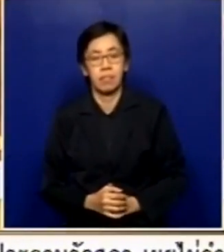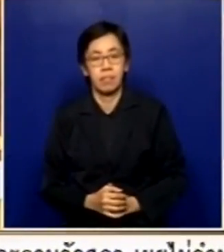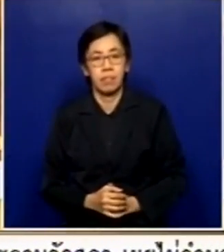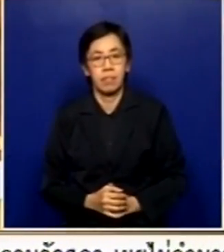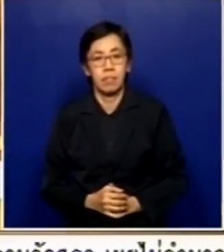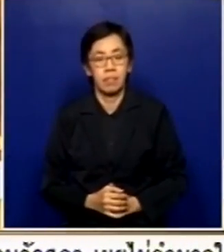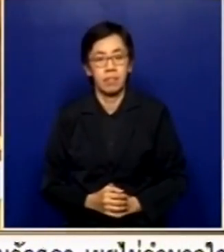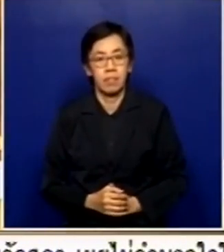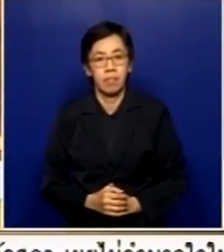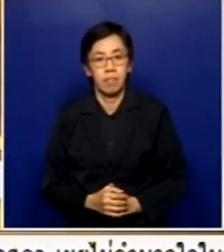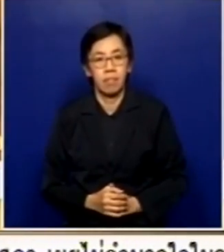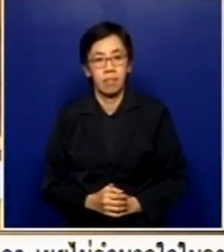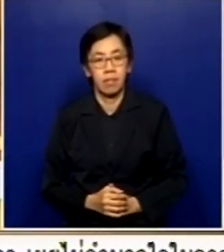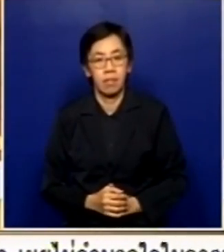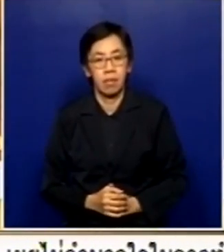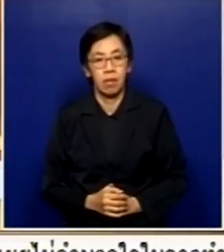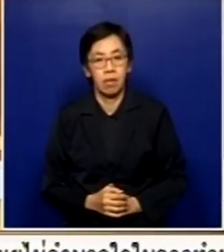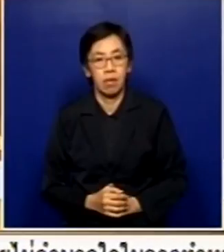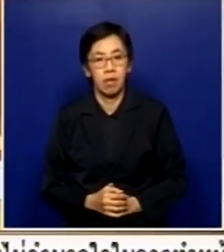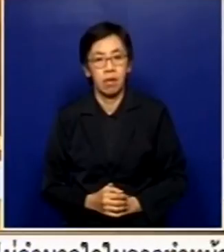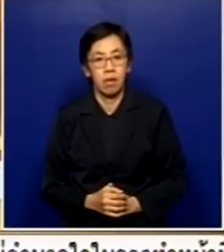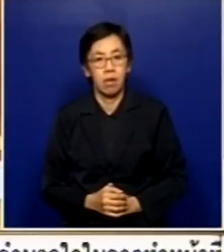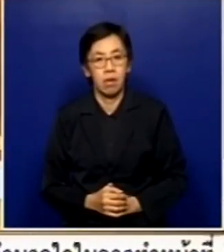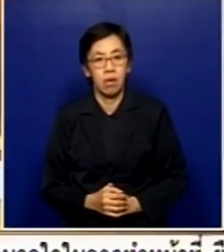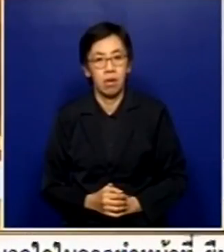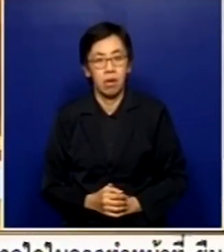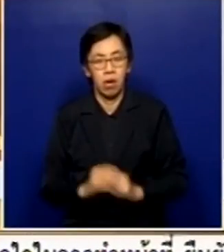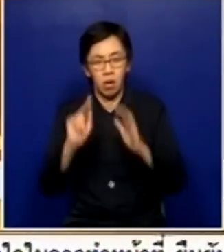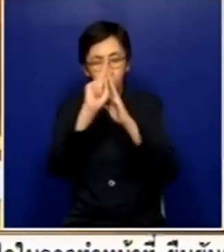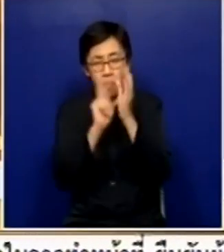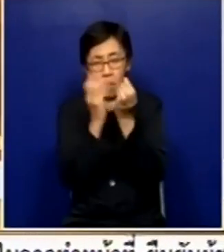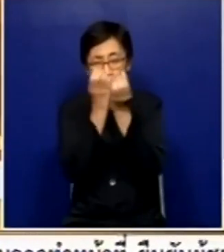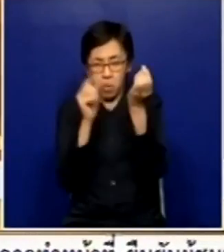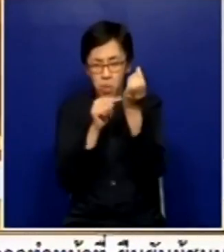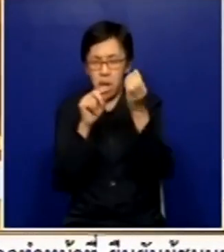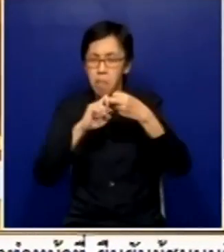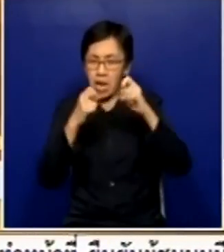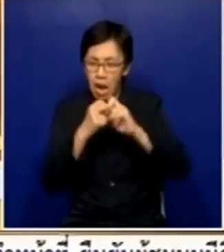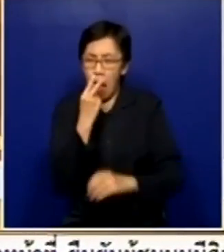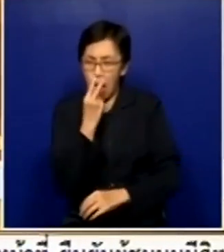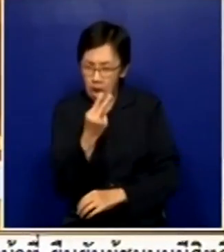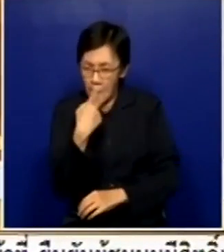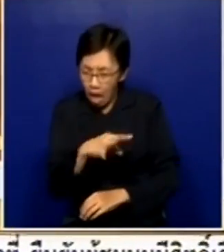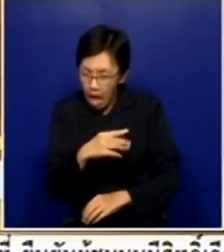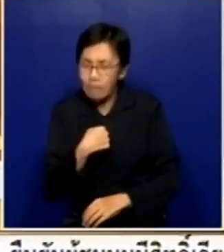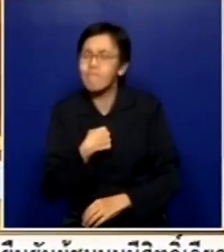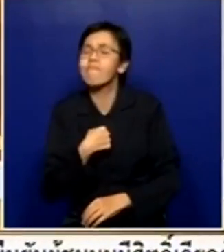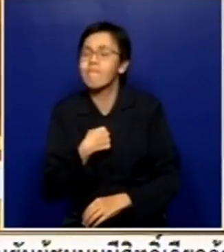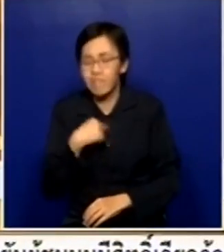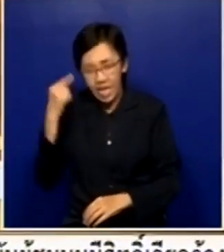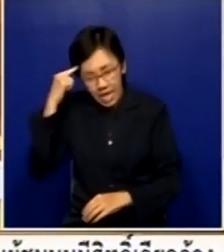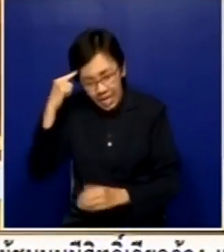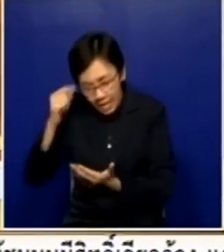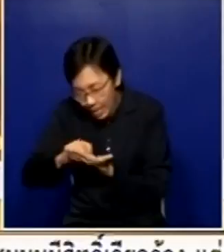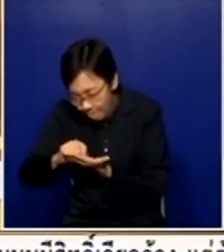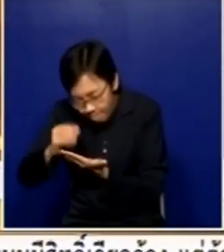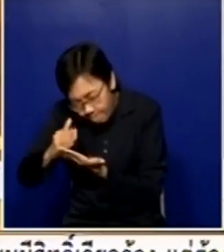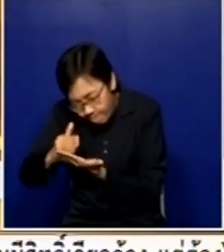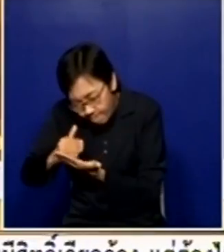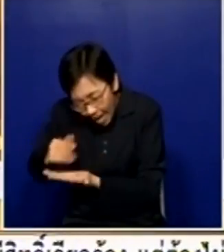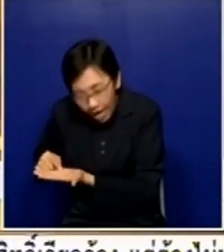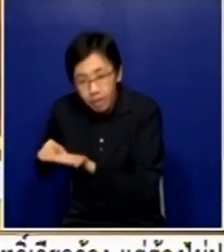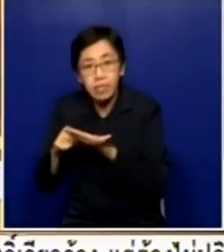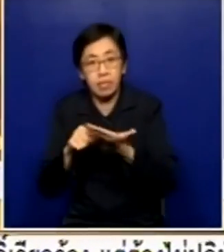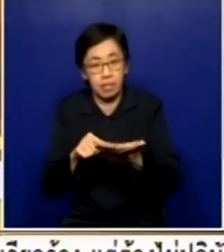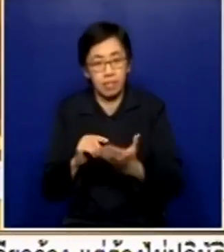แต่เห็นปัญหาของรัชธรรมนูญในปัจจุบันปัญหา